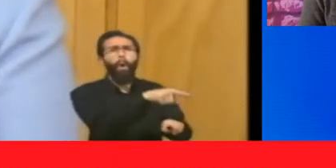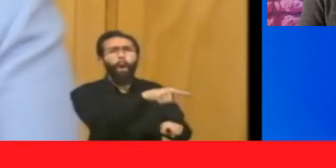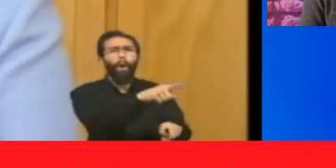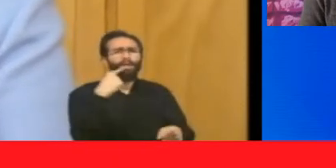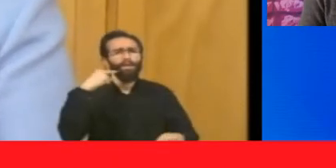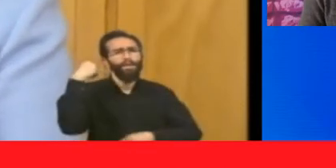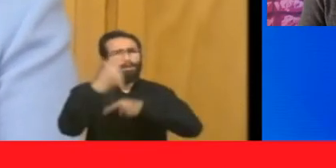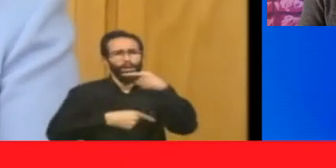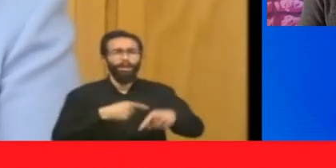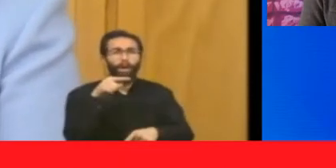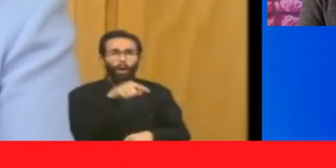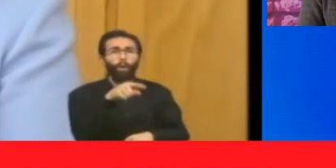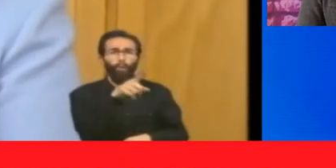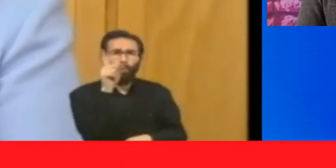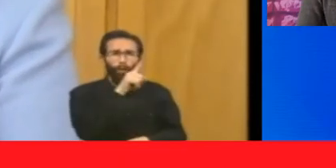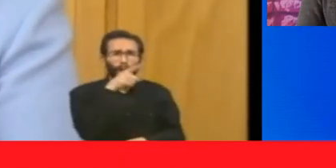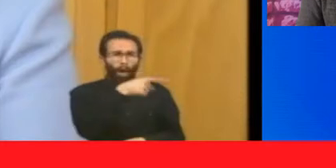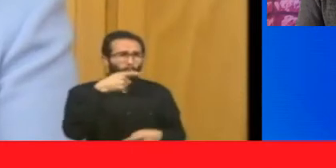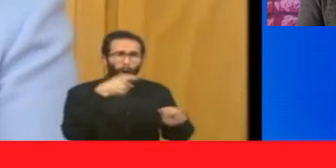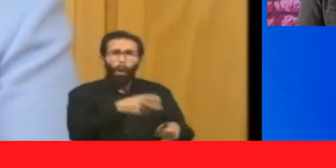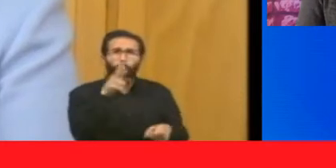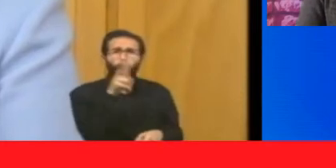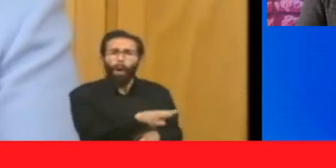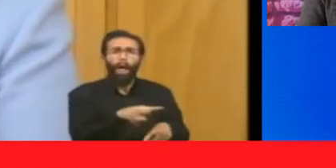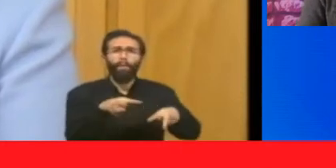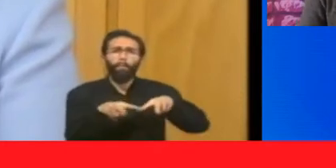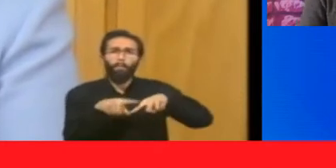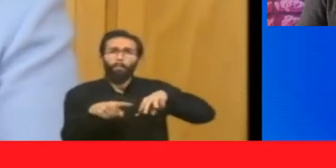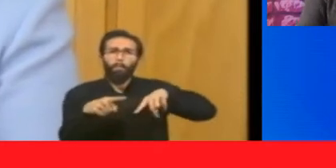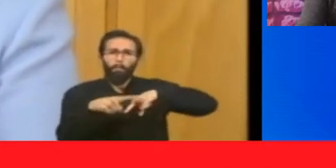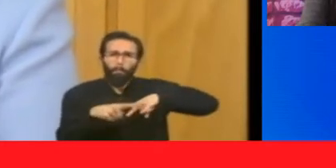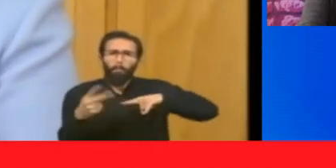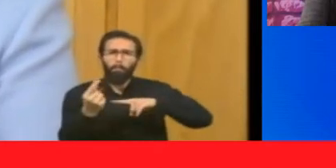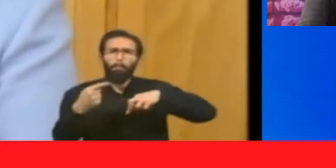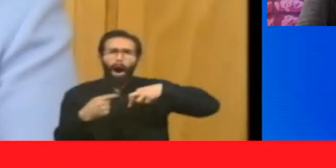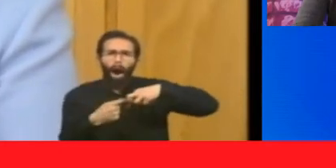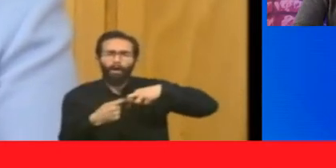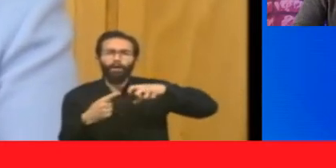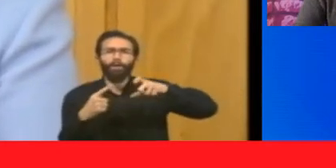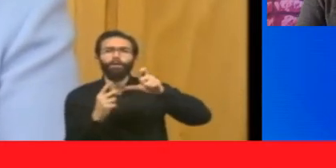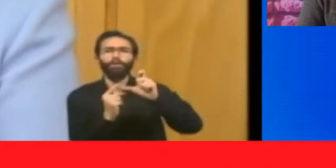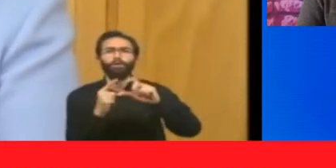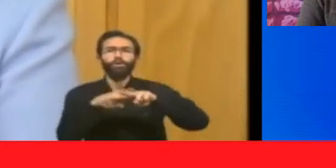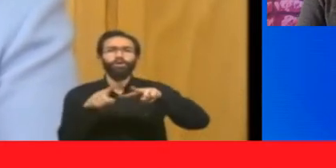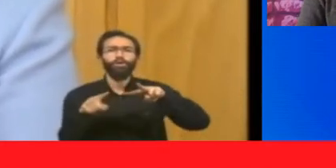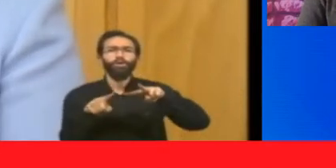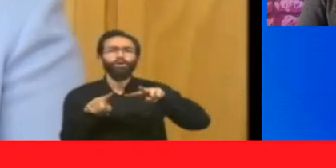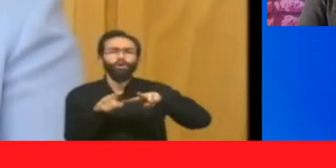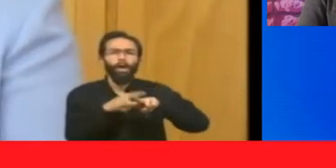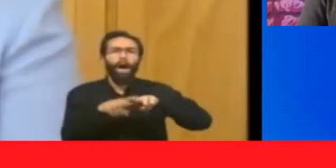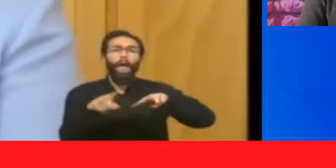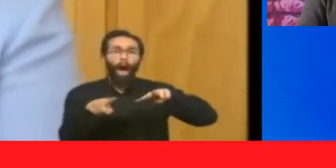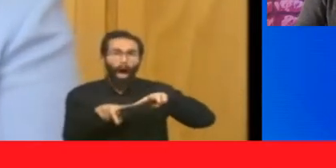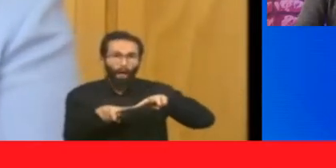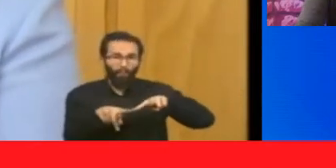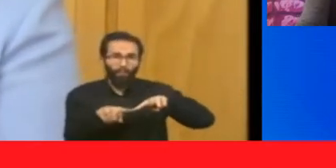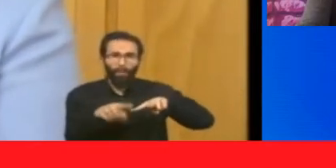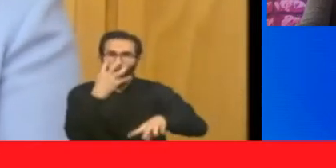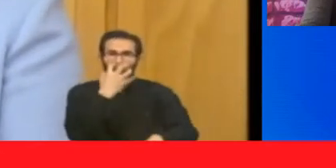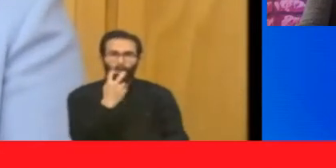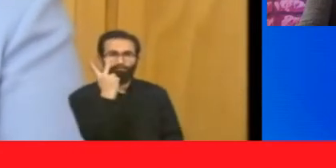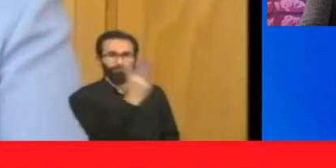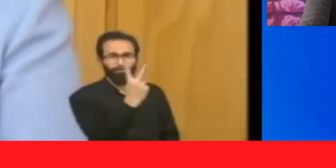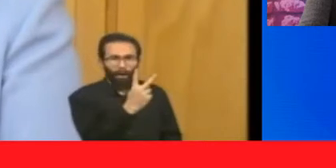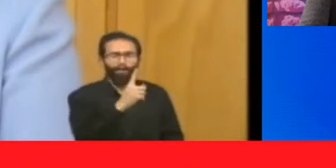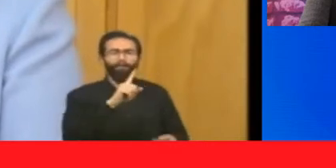katledilen Mahir Çayan ve 9 yoldaşını bir kez daha saygıyla anıyorum. Onların